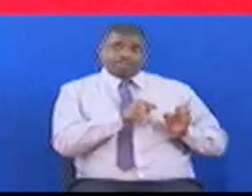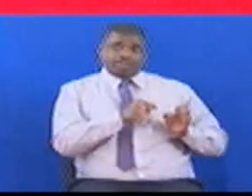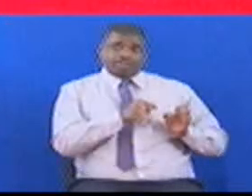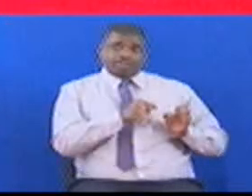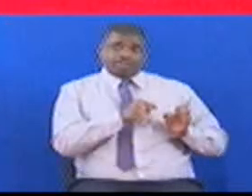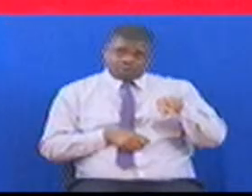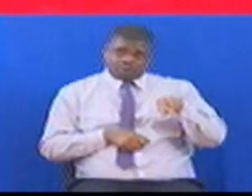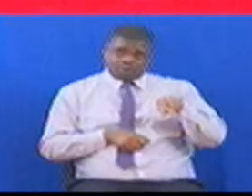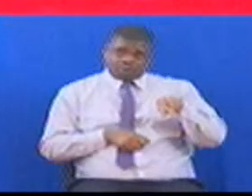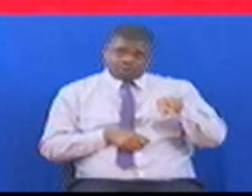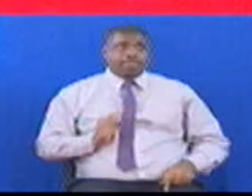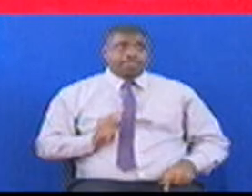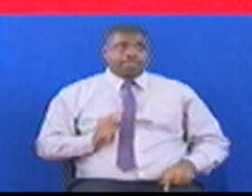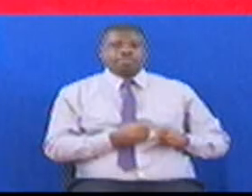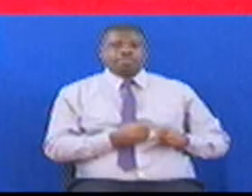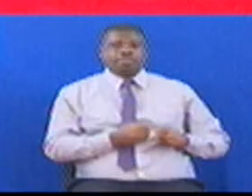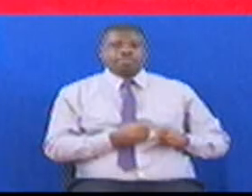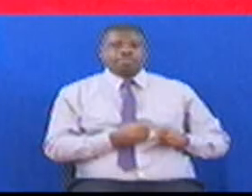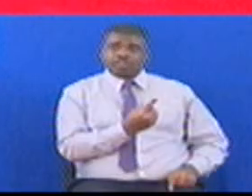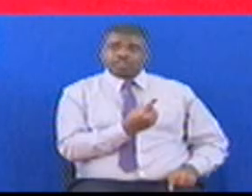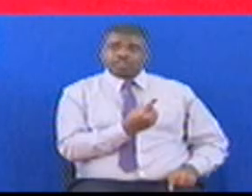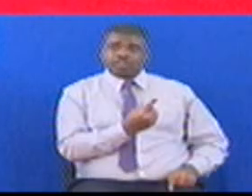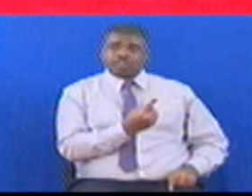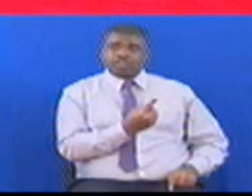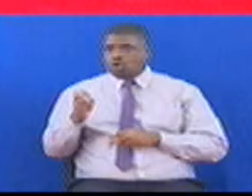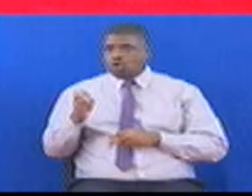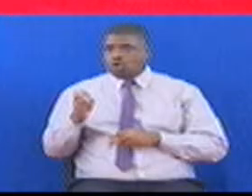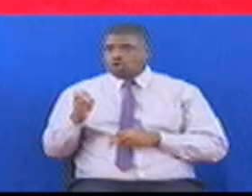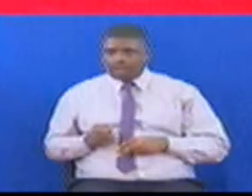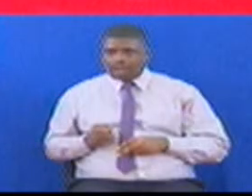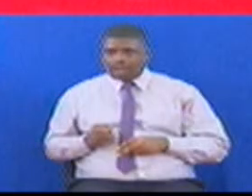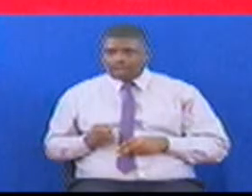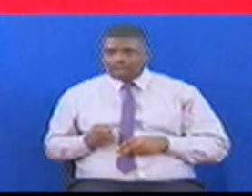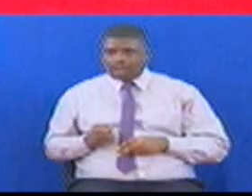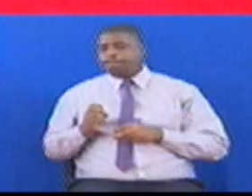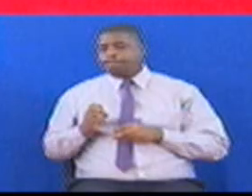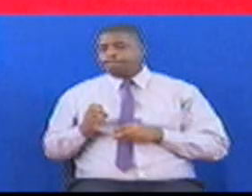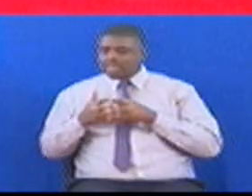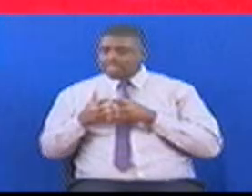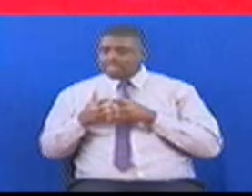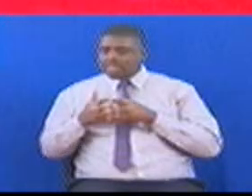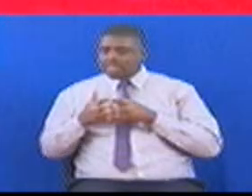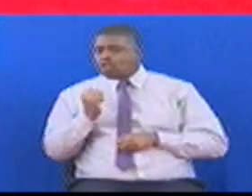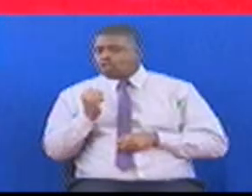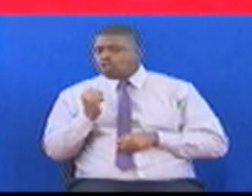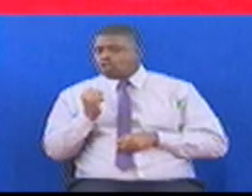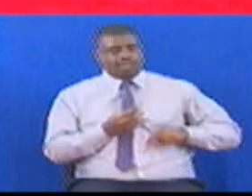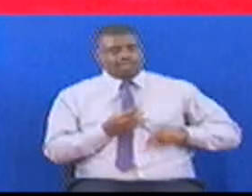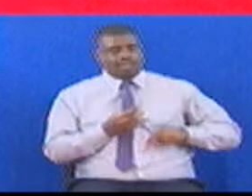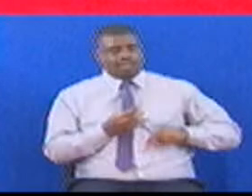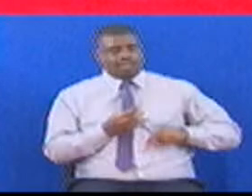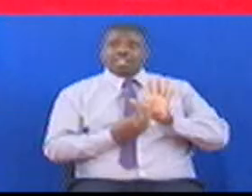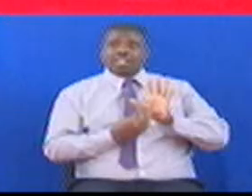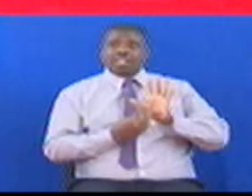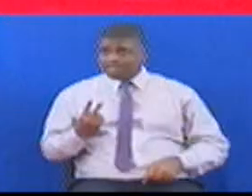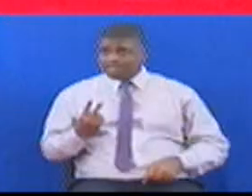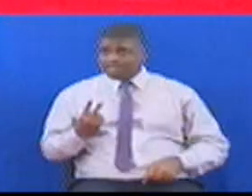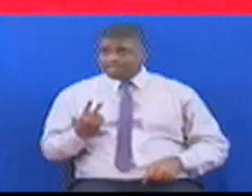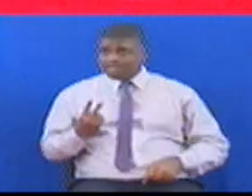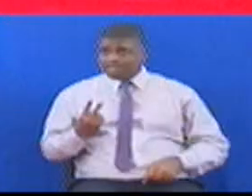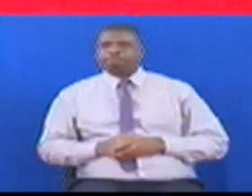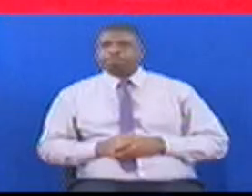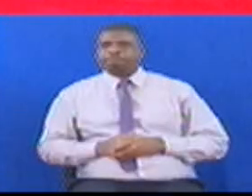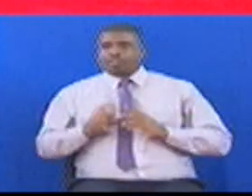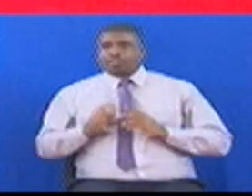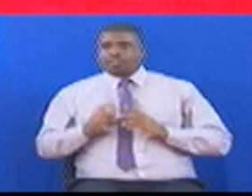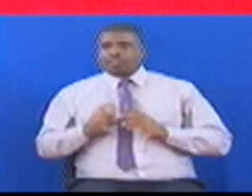rights milioni 198.9 sawa na dola milioni 272 kwa ajili ya kuimarisha urari wa malipo.